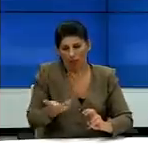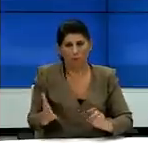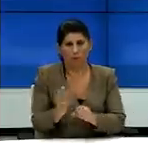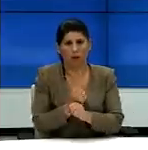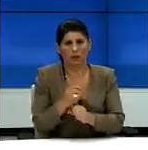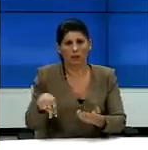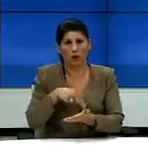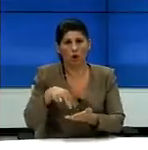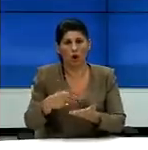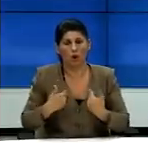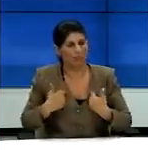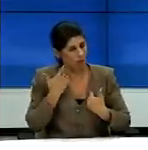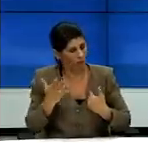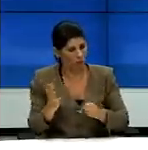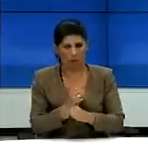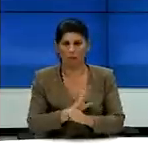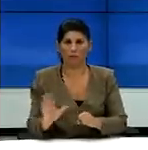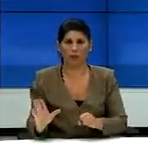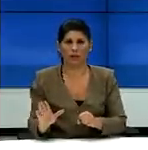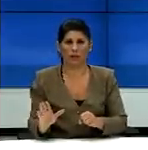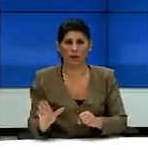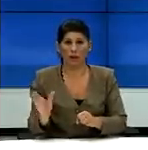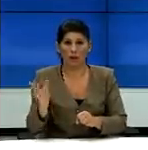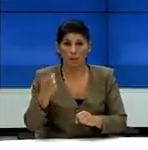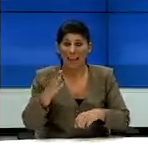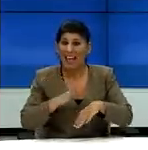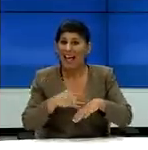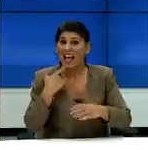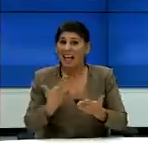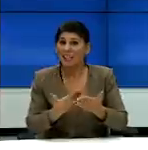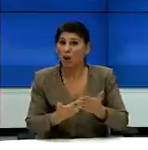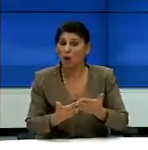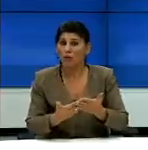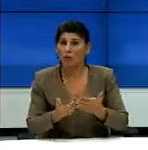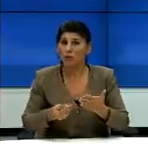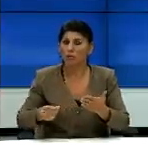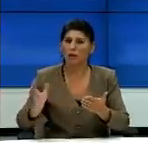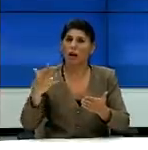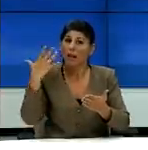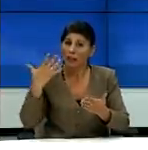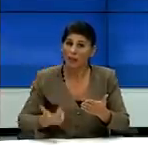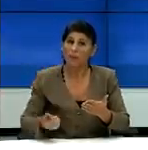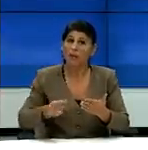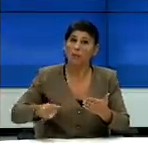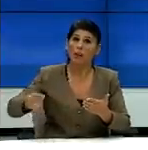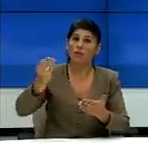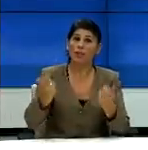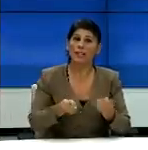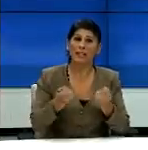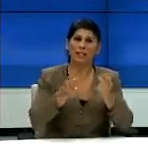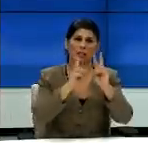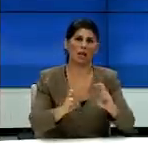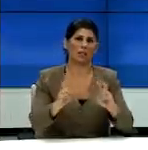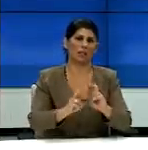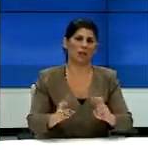του. Και μάλιστα με την εξωφρενική αιτιολόγηση ότι υπήρξε αλόγιστη χρήση